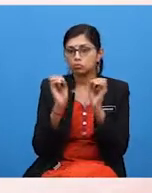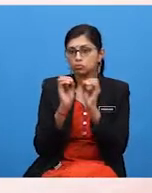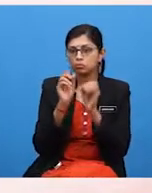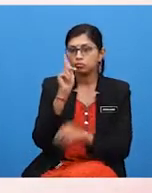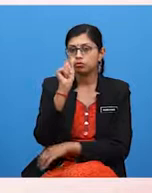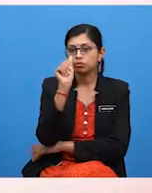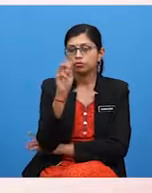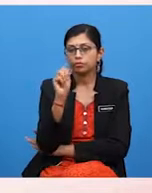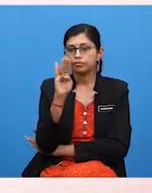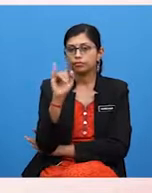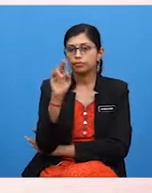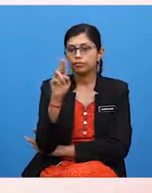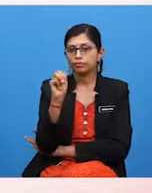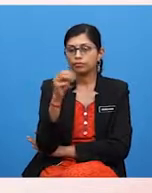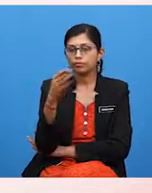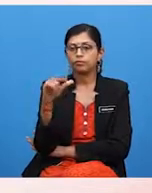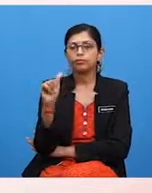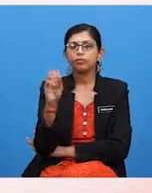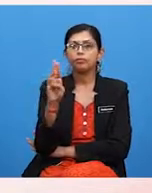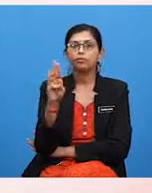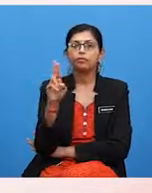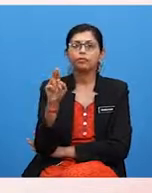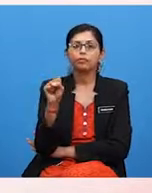mempunyai cambium gabus.